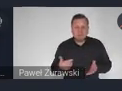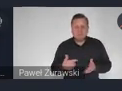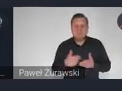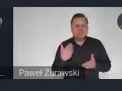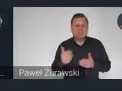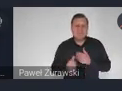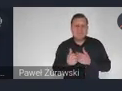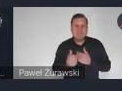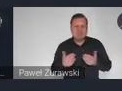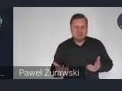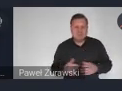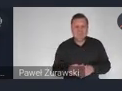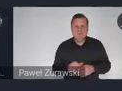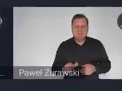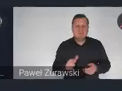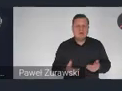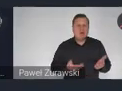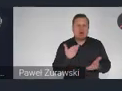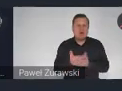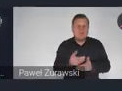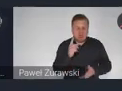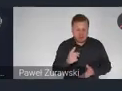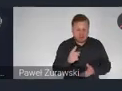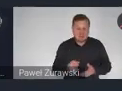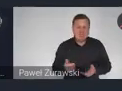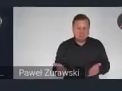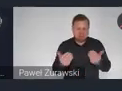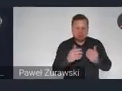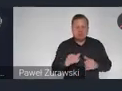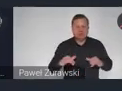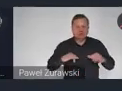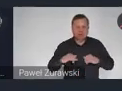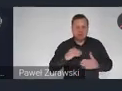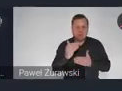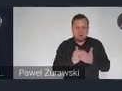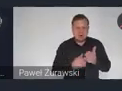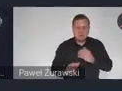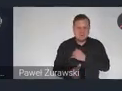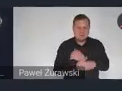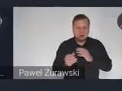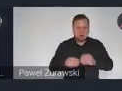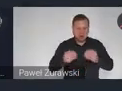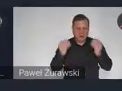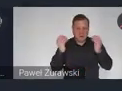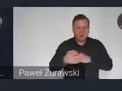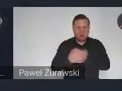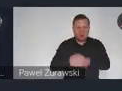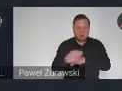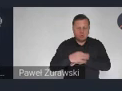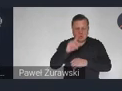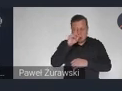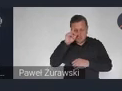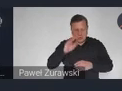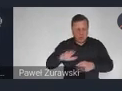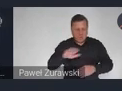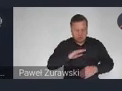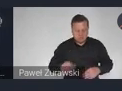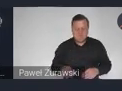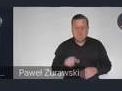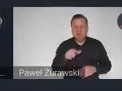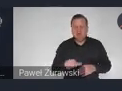z naborem ofert w ramach rządowego programu wspierania rozwoju uniwersytetów lotowych edycja